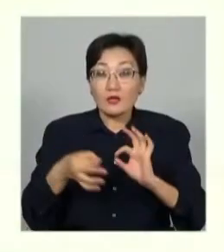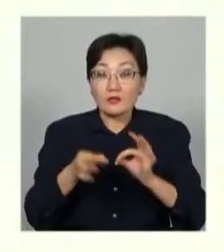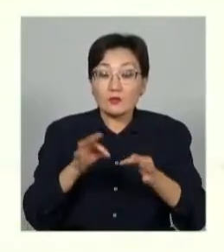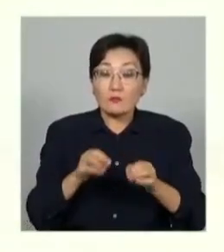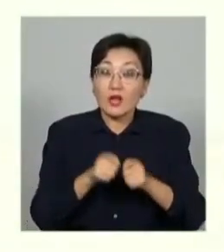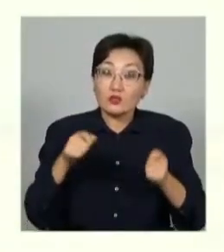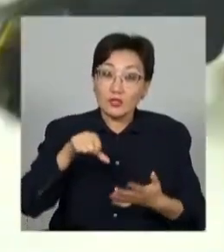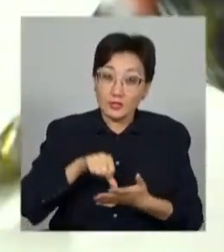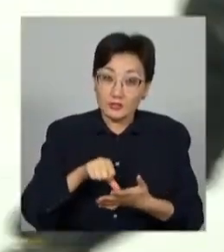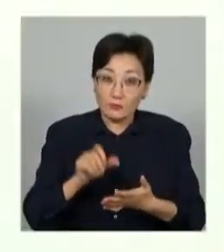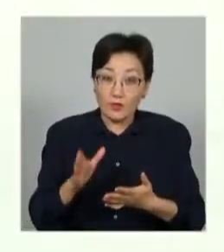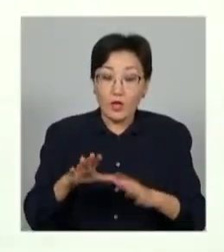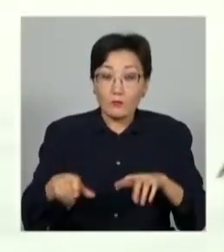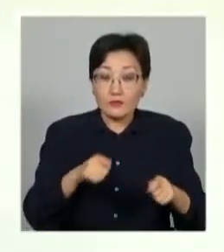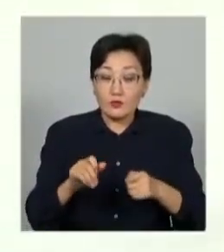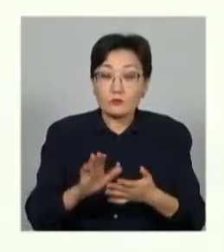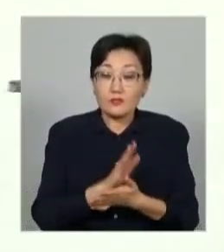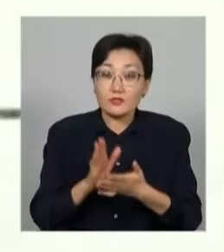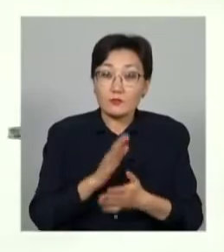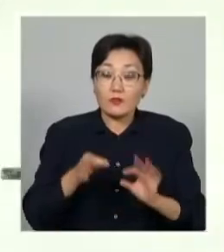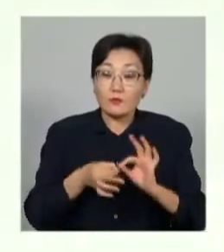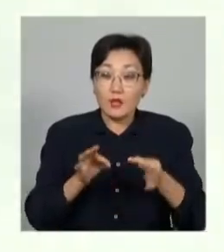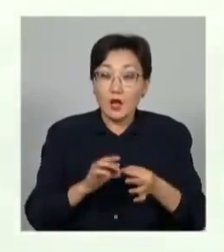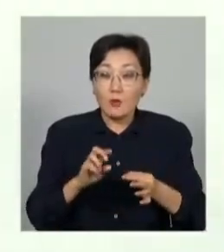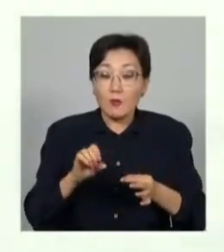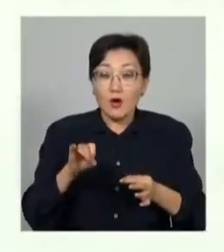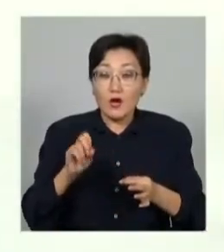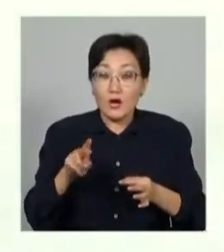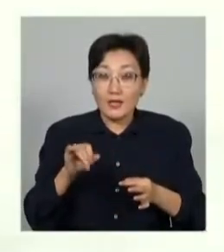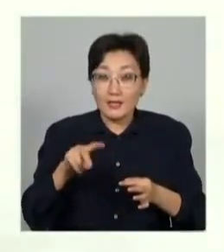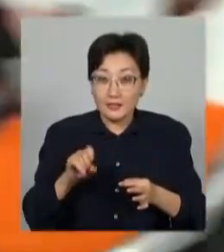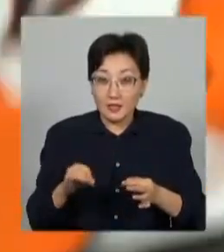ашылуына қатыспақ. Бұл туралы президенттің баспасөз хатшысы Берік Уәли хабарлады.